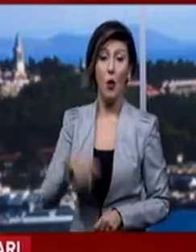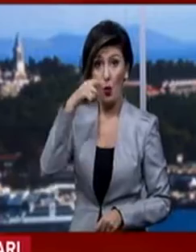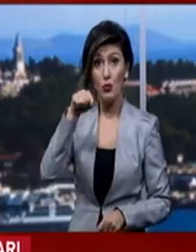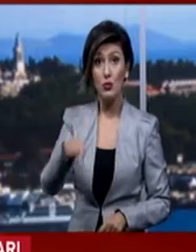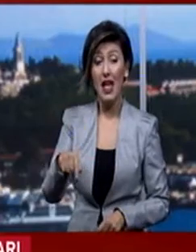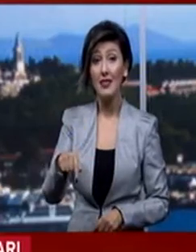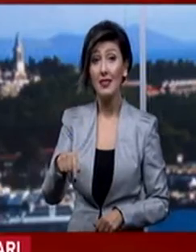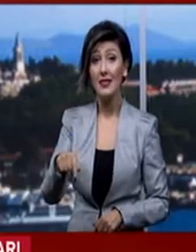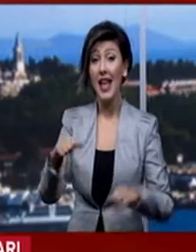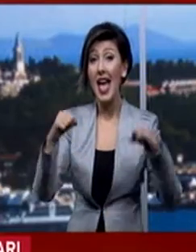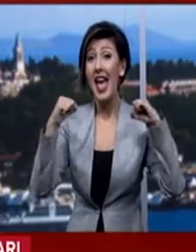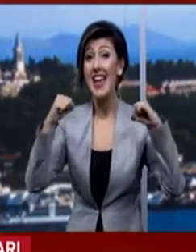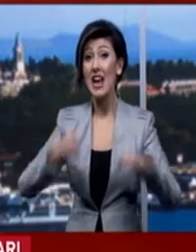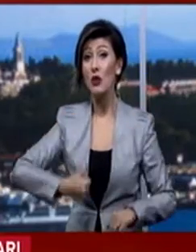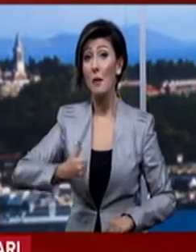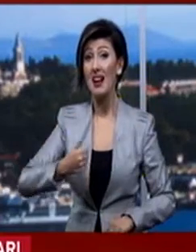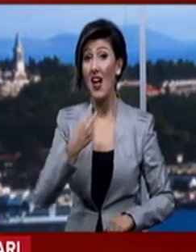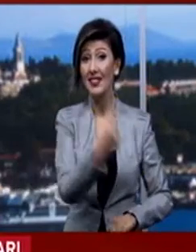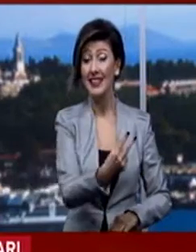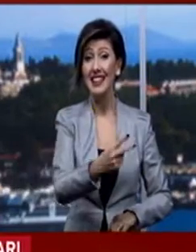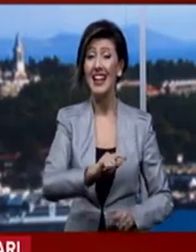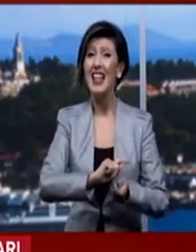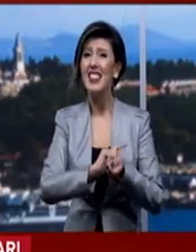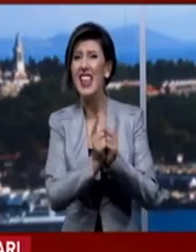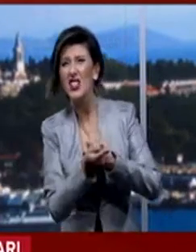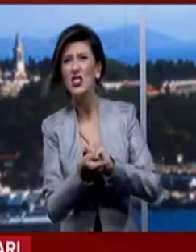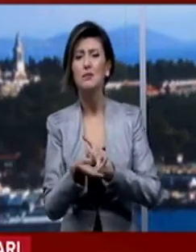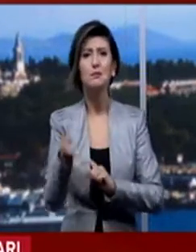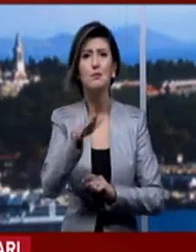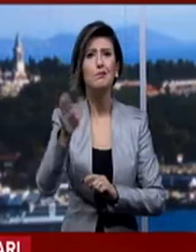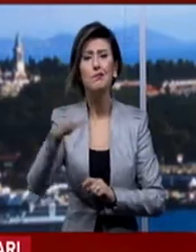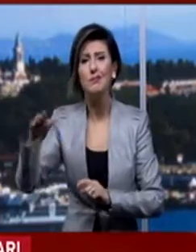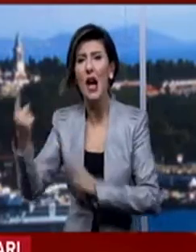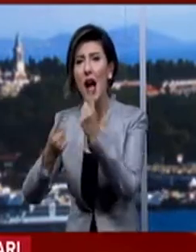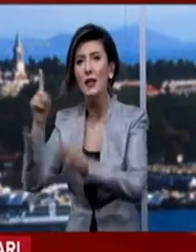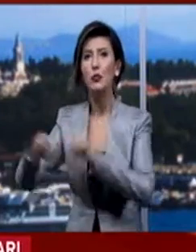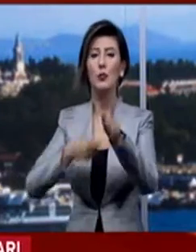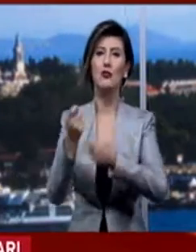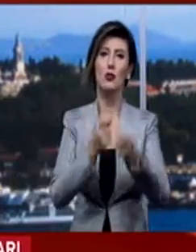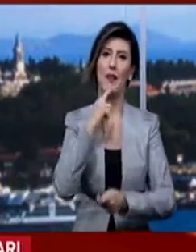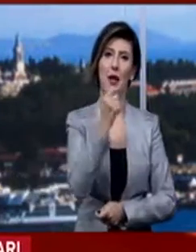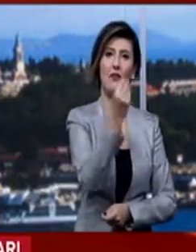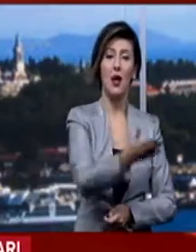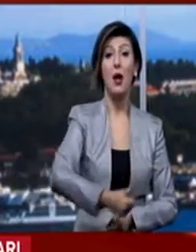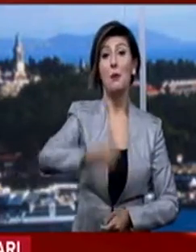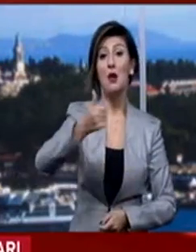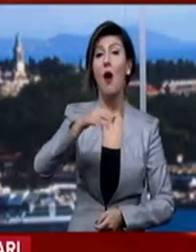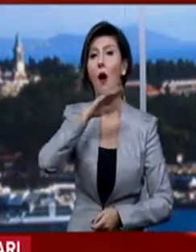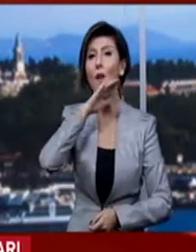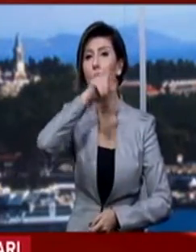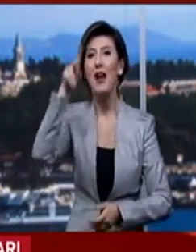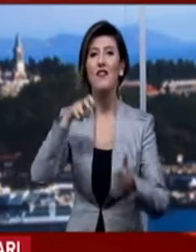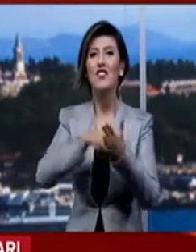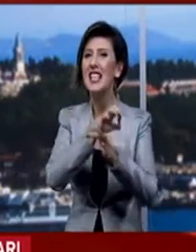Onun için de Enerji Bakanlığımıza değişik alternatifleri çalışma talimatı verdim. Başbakan'a Avrupa'ya vizesiz